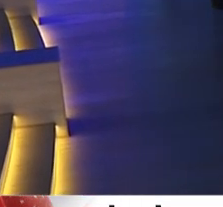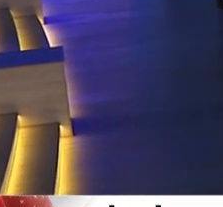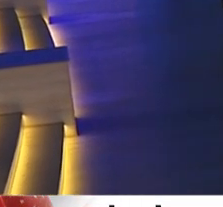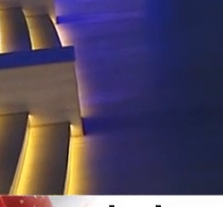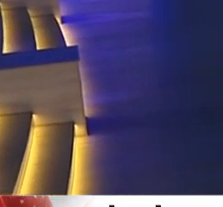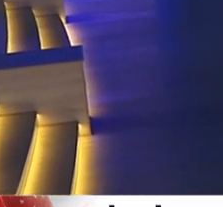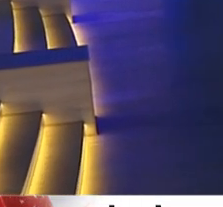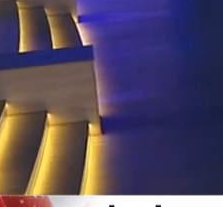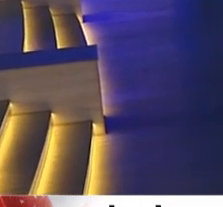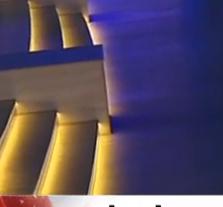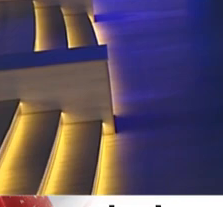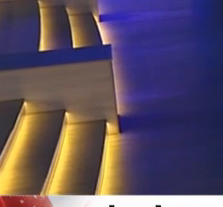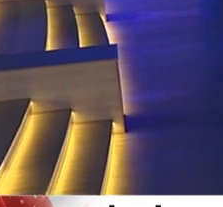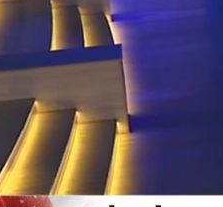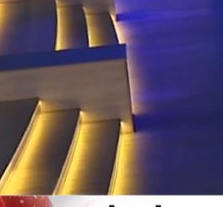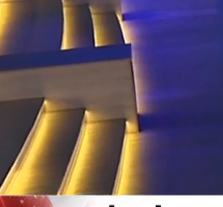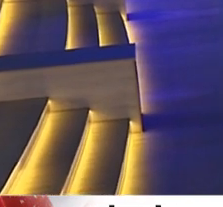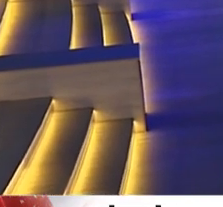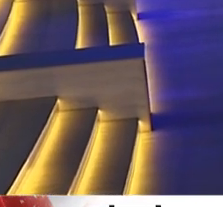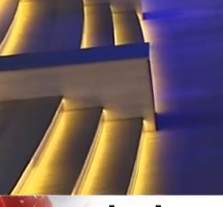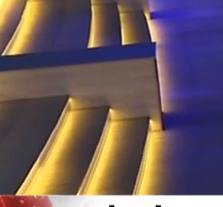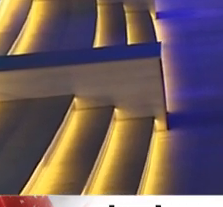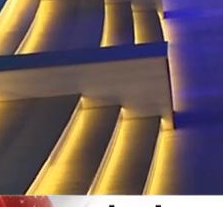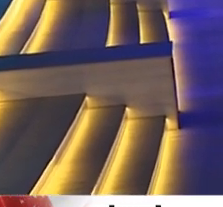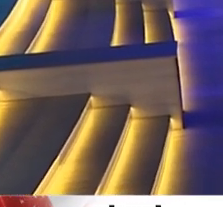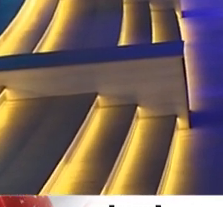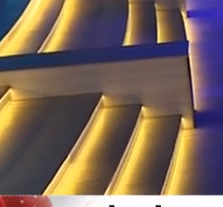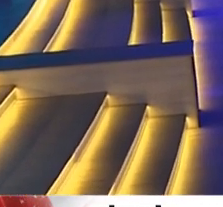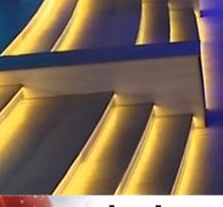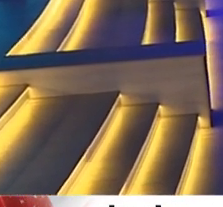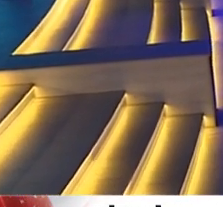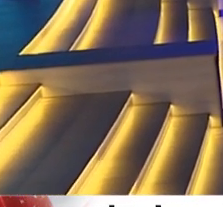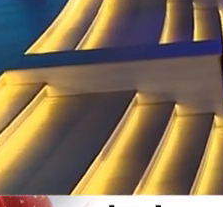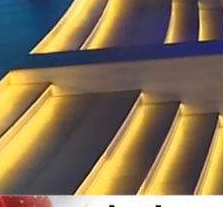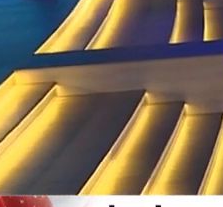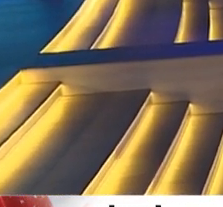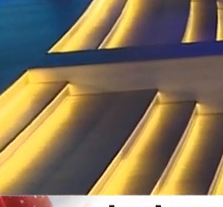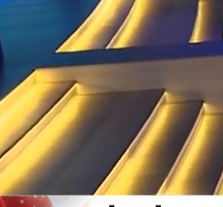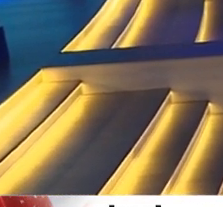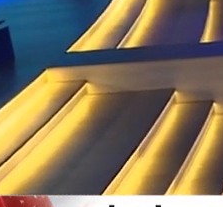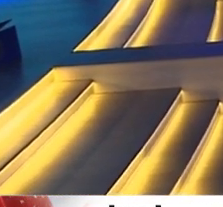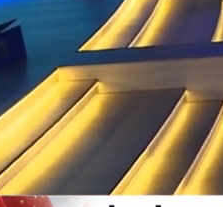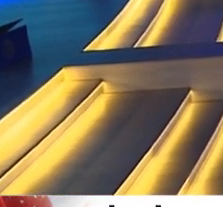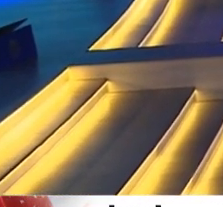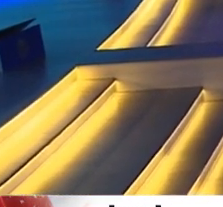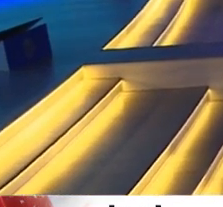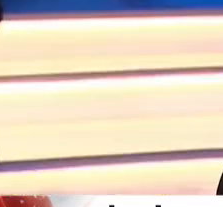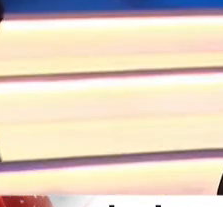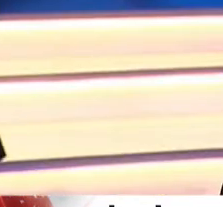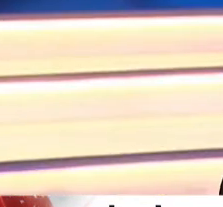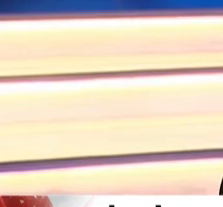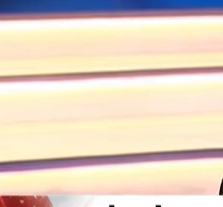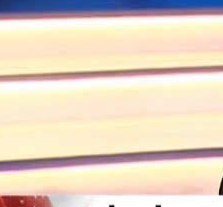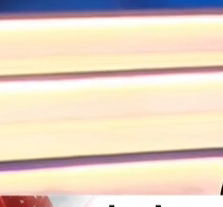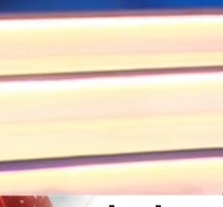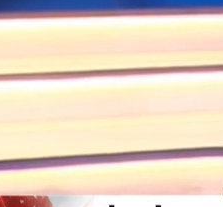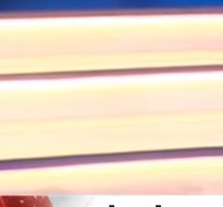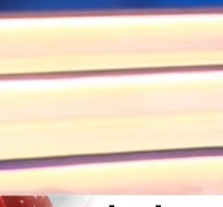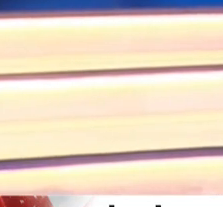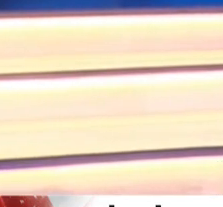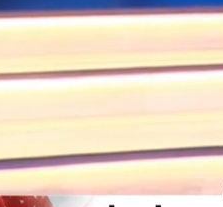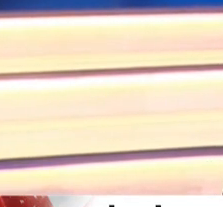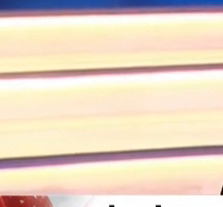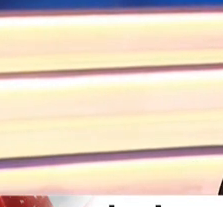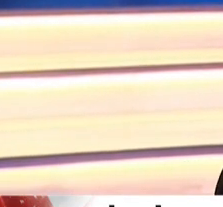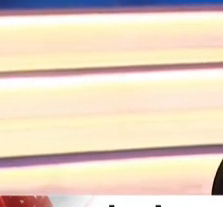الكرام نزالوا مع حضراتكم على الهواء مباشرة من شرم الشيخ، ونحن في انتظار